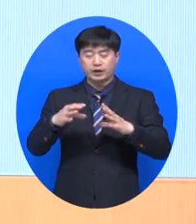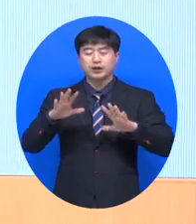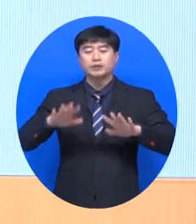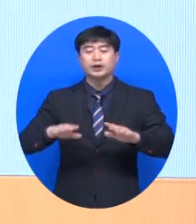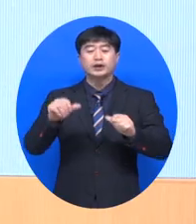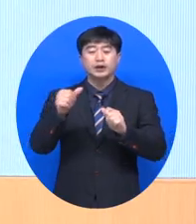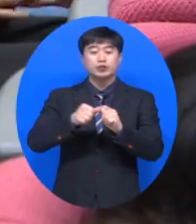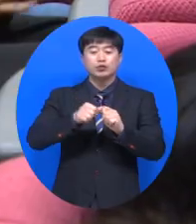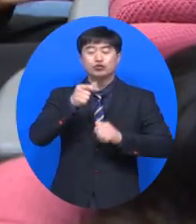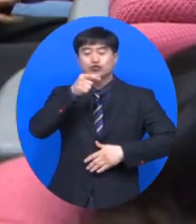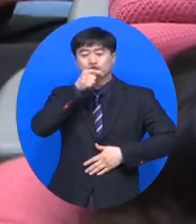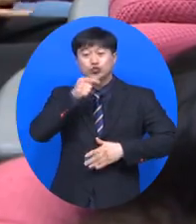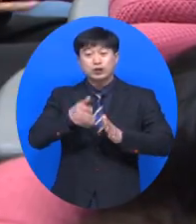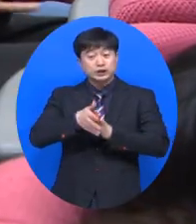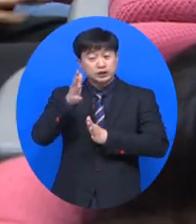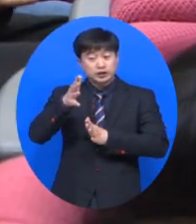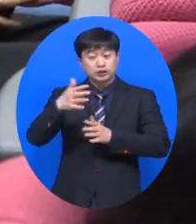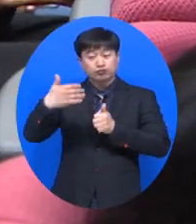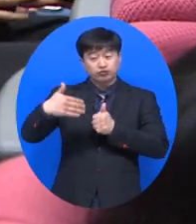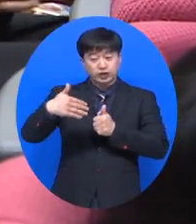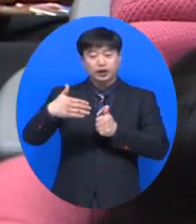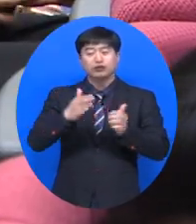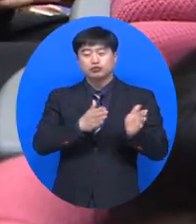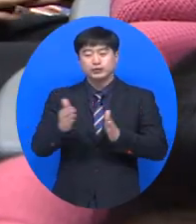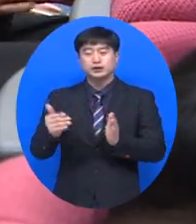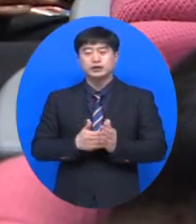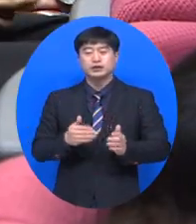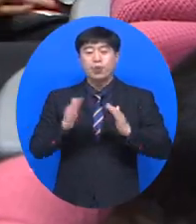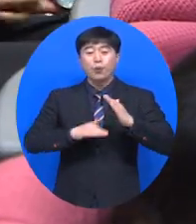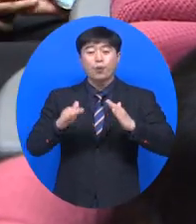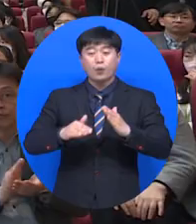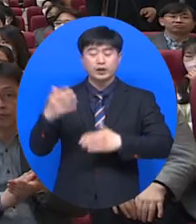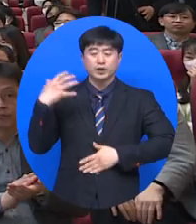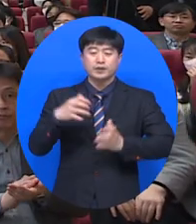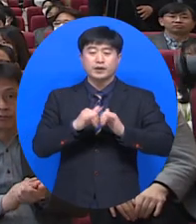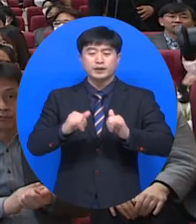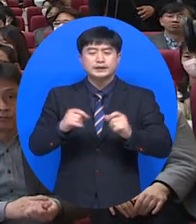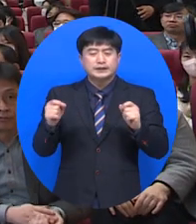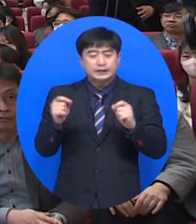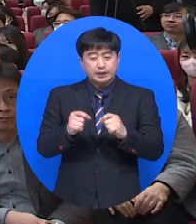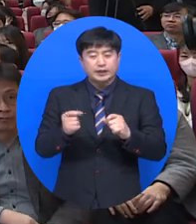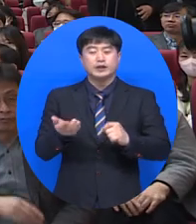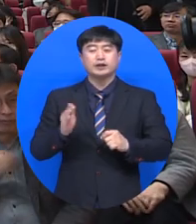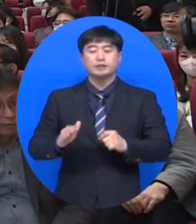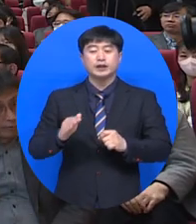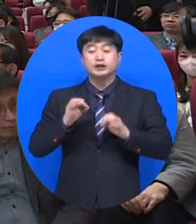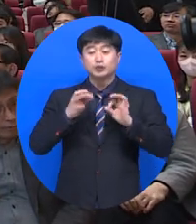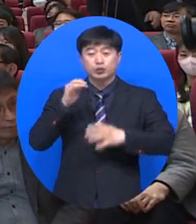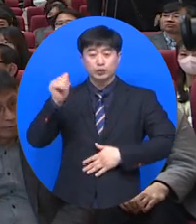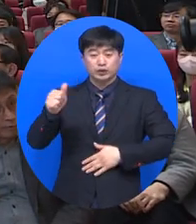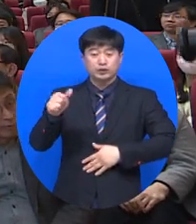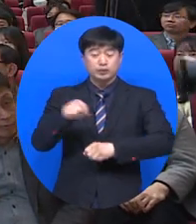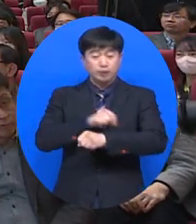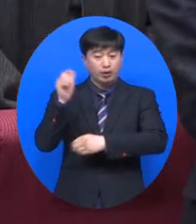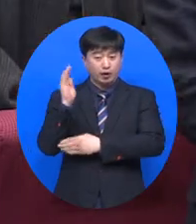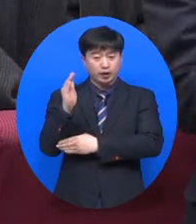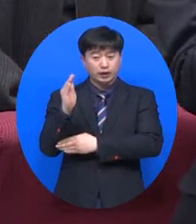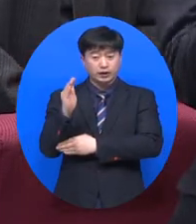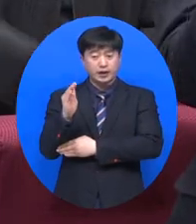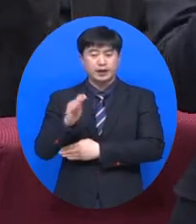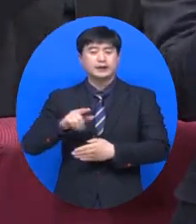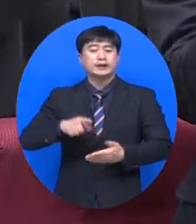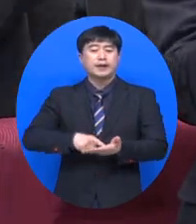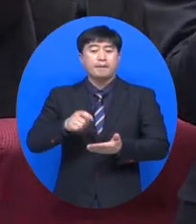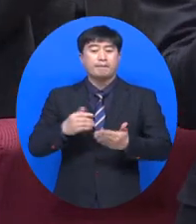다섯 번째는 수원시 요청으로 마련됐습니다. 공직자들은 짧은 시간이었지만 김 지사의 특강이 혁신의 기운을